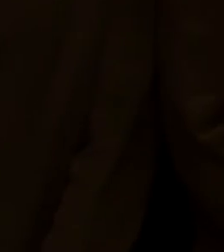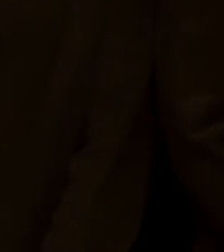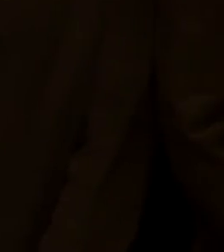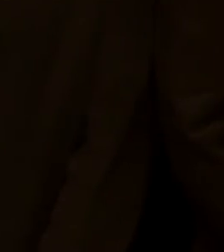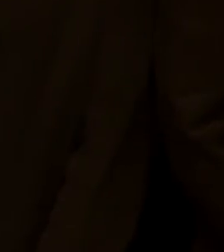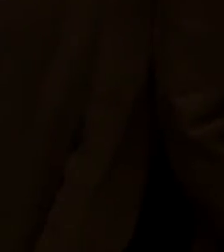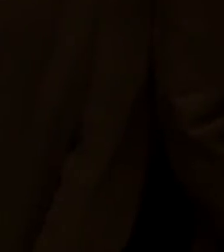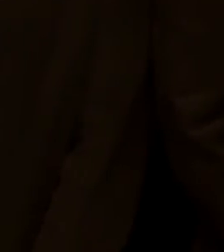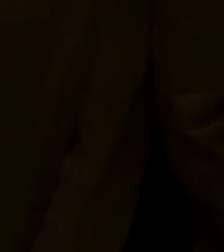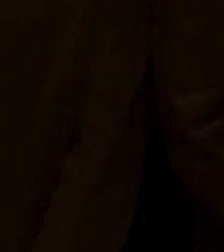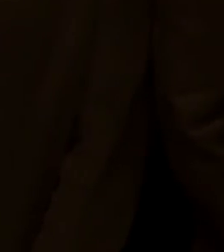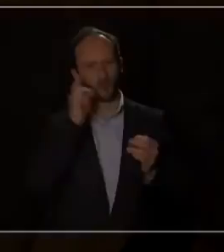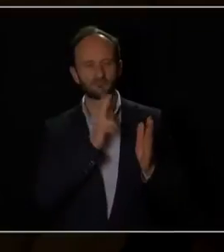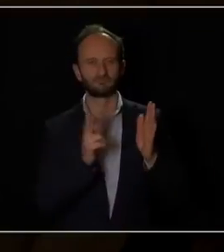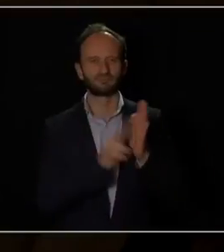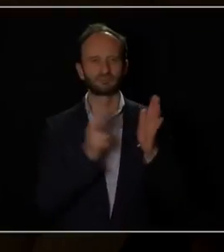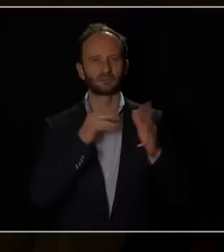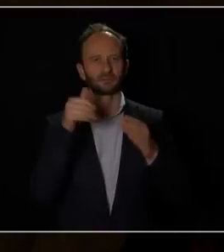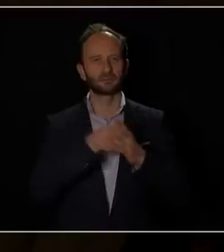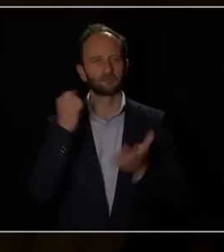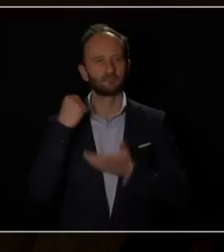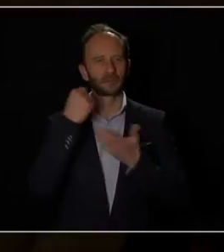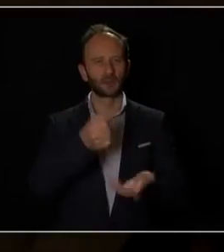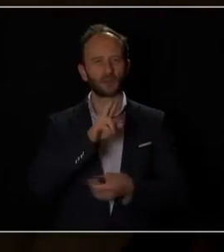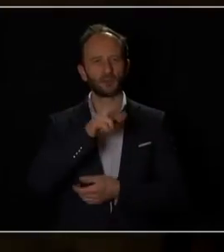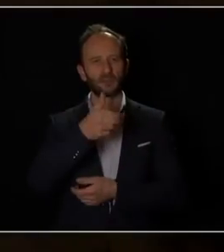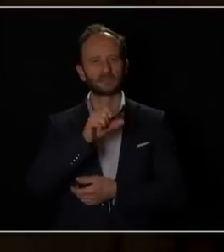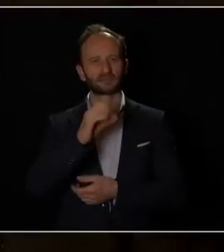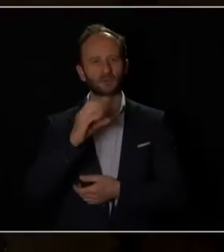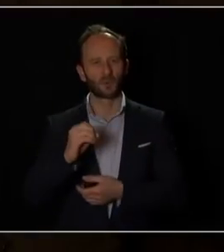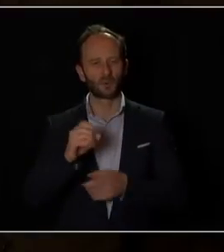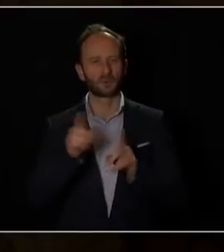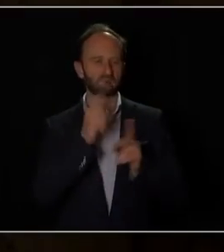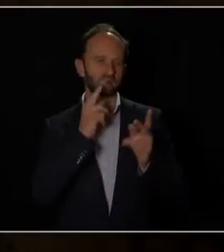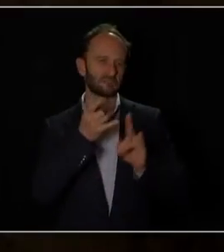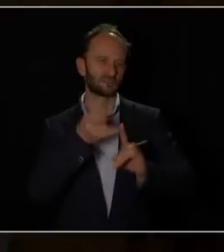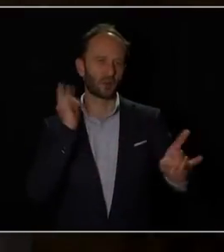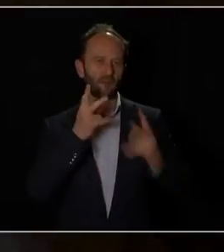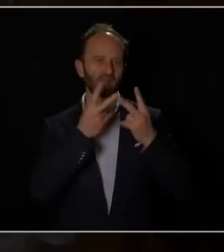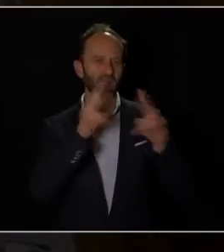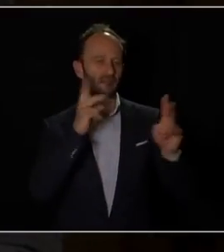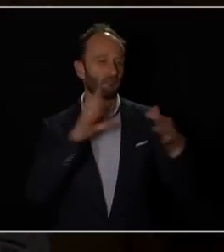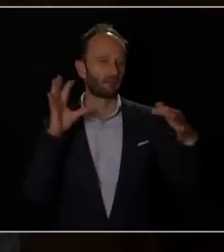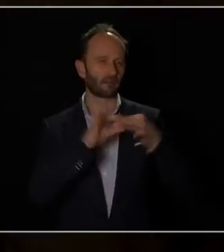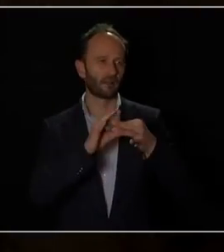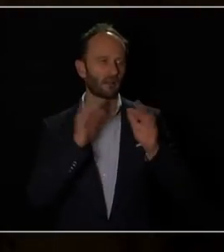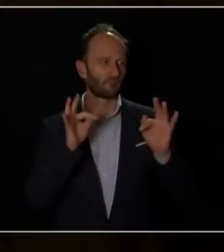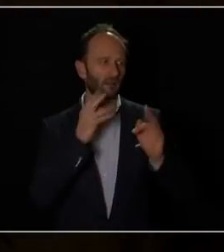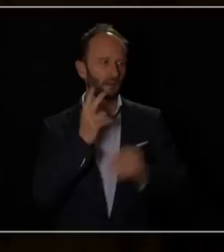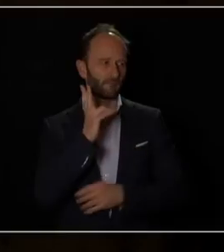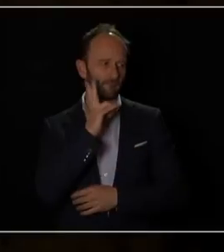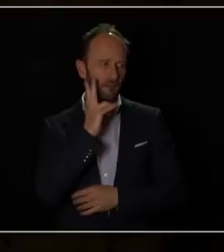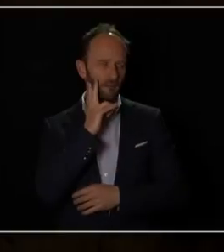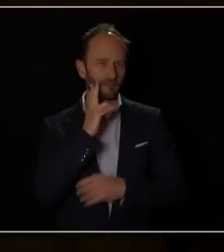inscription au patrimoine mondial de l'UNESCO et l'histoire de la ville qui est intimement mêlée à celle du vin.